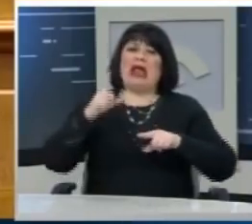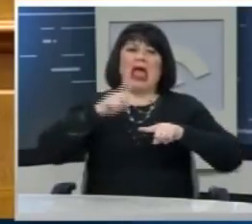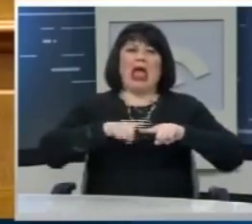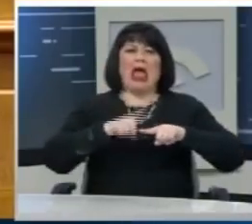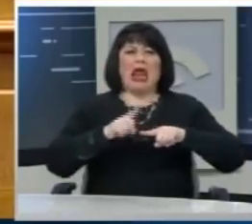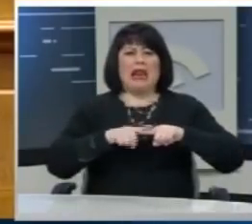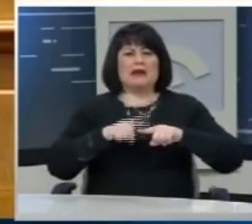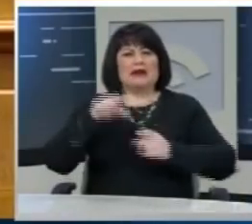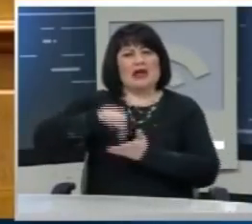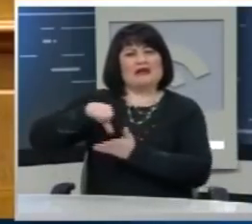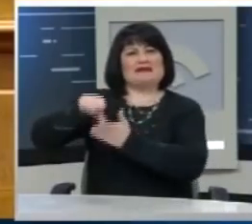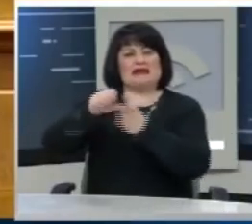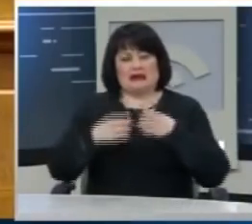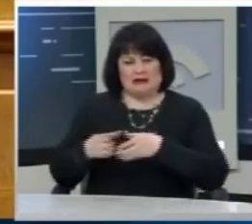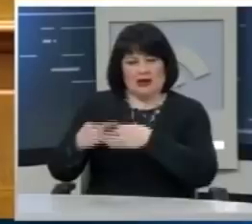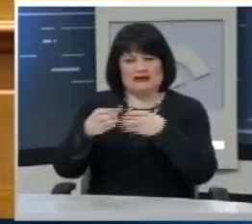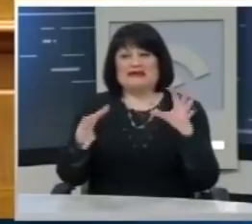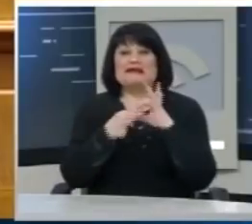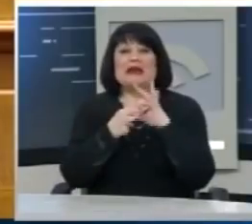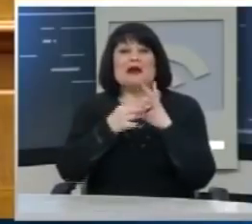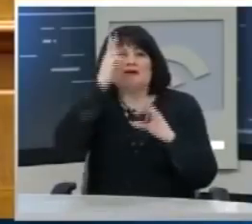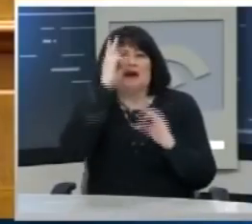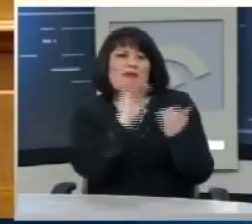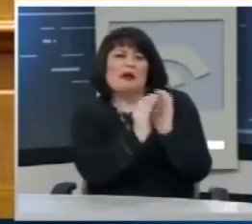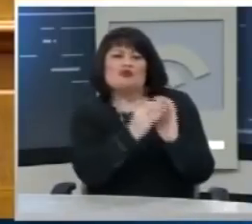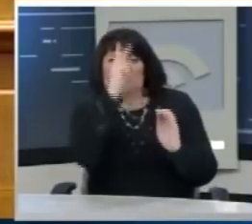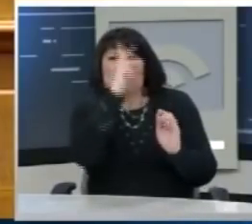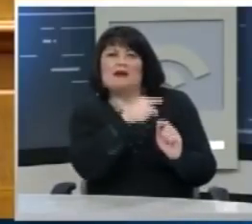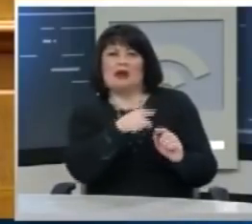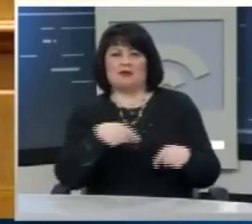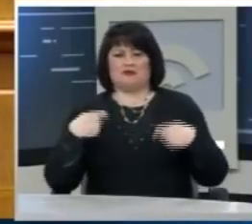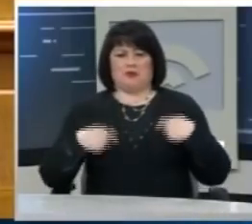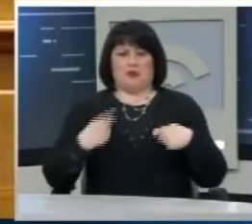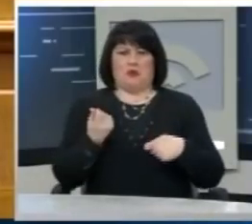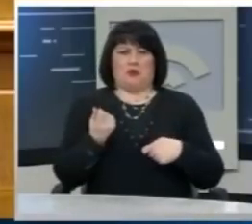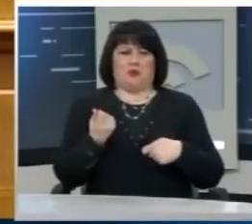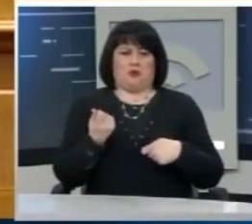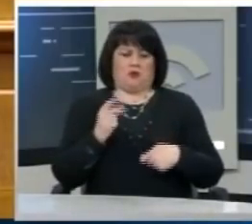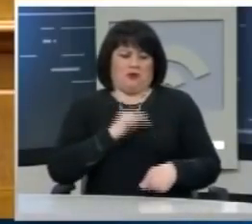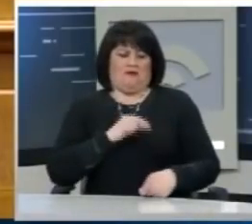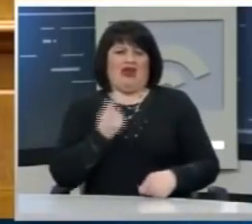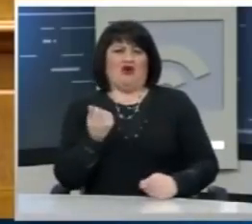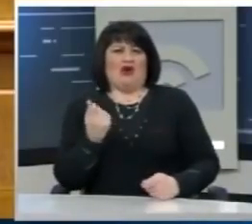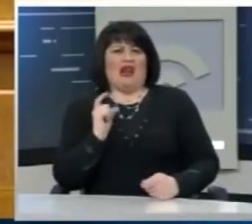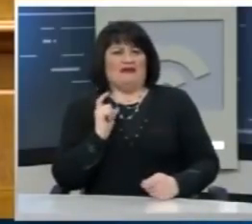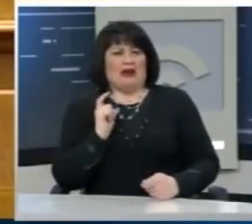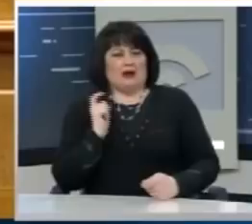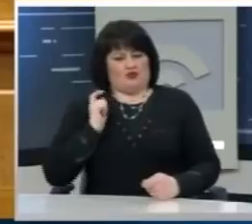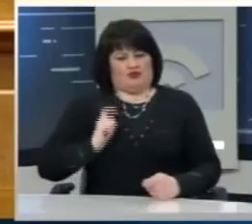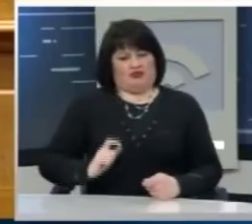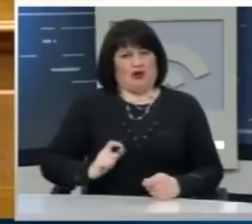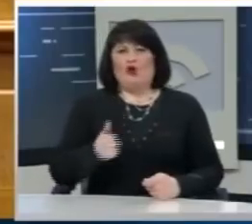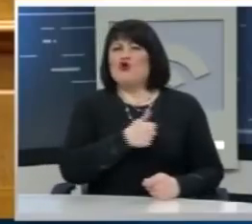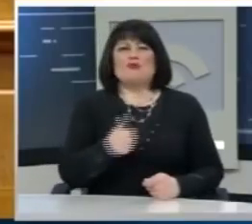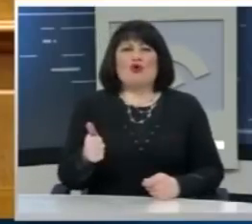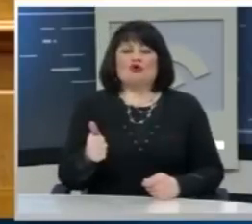ελληνικής αστικής τάξης συνεργάστηκαν με τον κατακτητή και πλούτησαν, όχι μόνο γι' αυτό, αλλά κυρίως